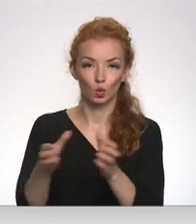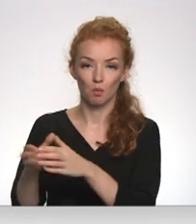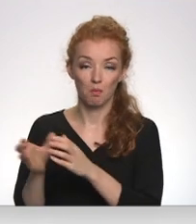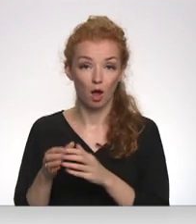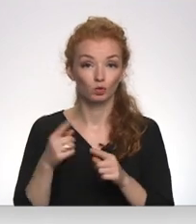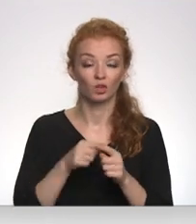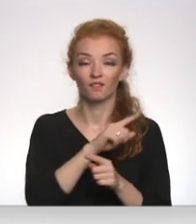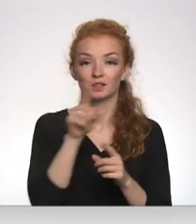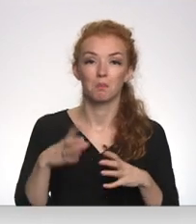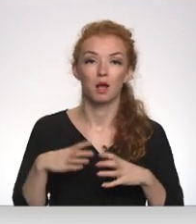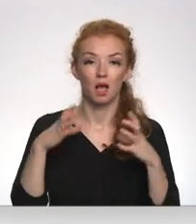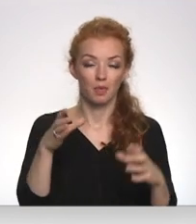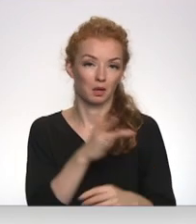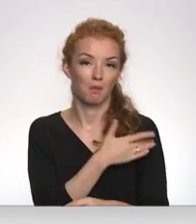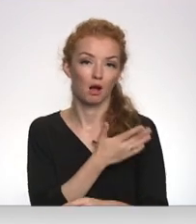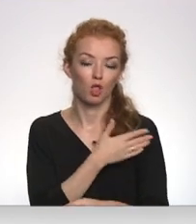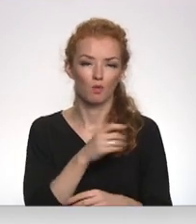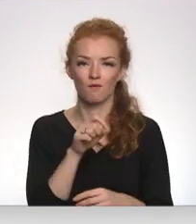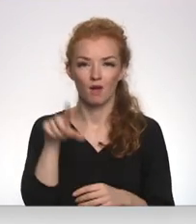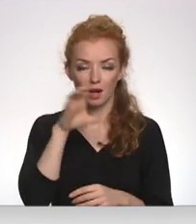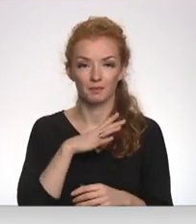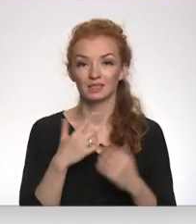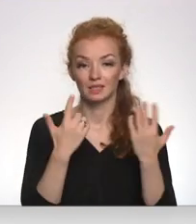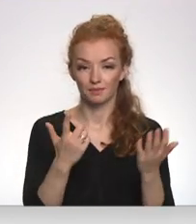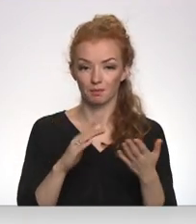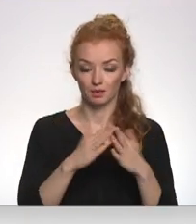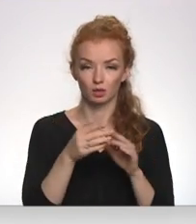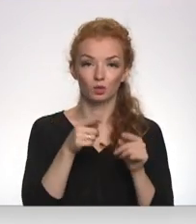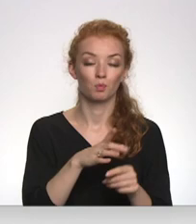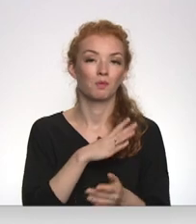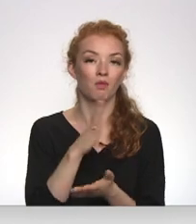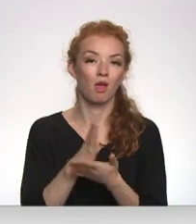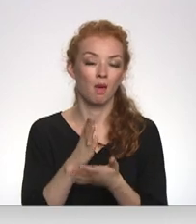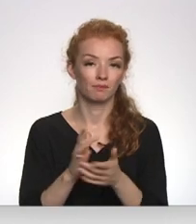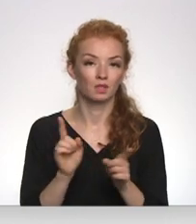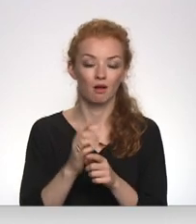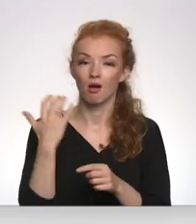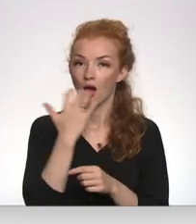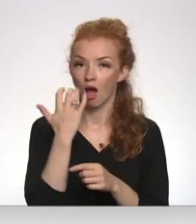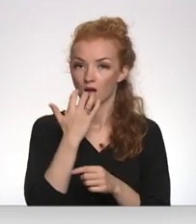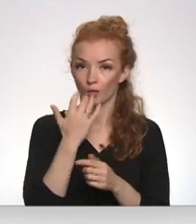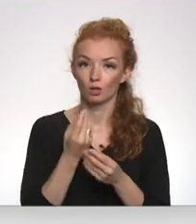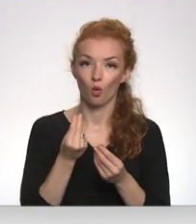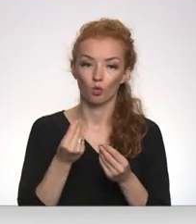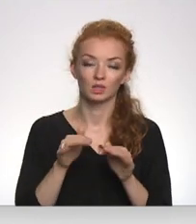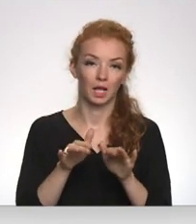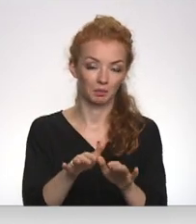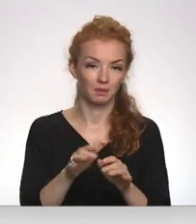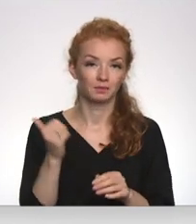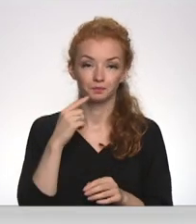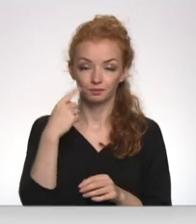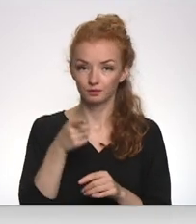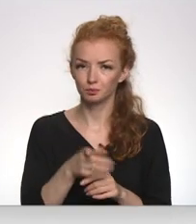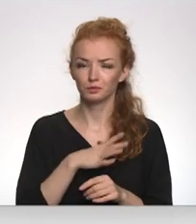kurām visbagātākais pakalpojumu klāsts bijis septiņās, kurās bija pieejamas arī ārzemju operācijas. Tas noteikti bija